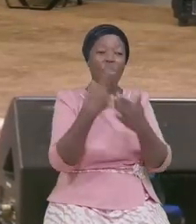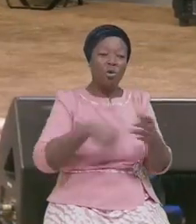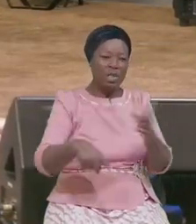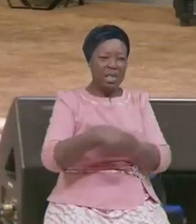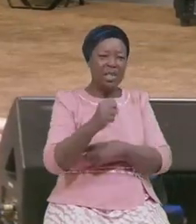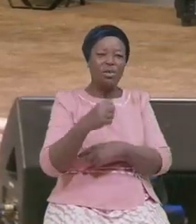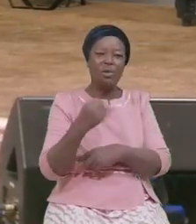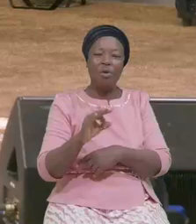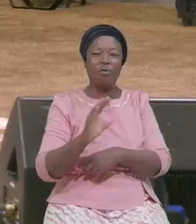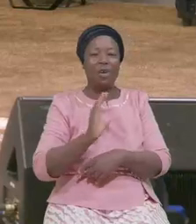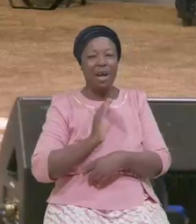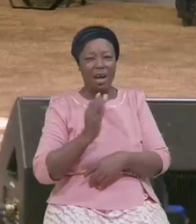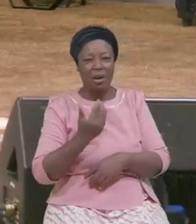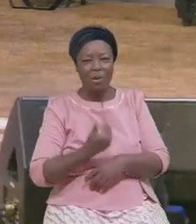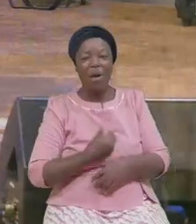vie.